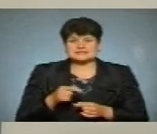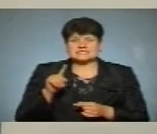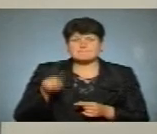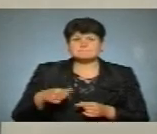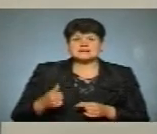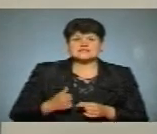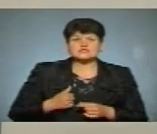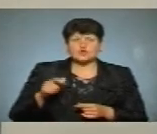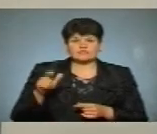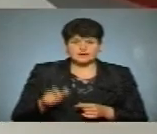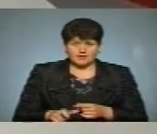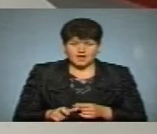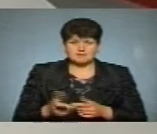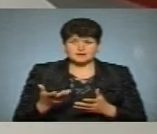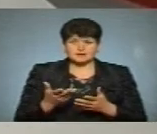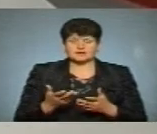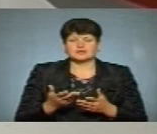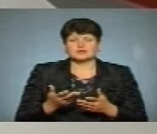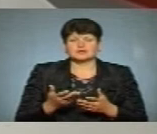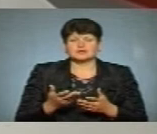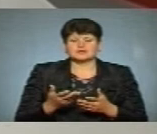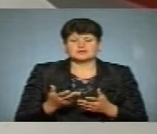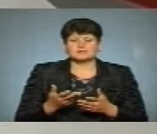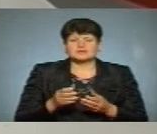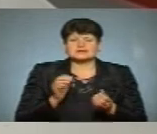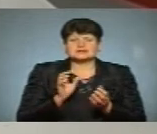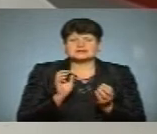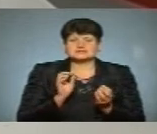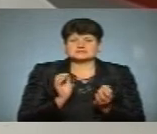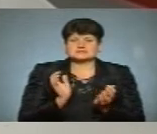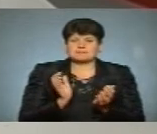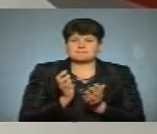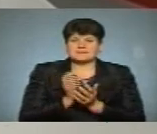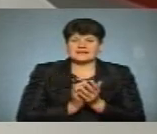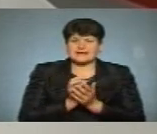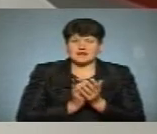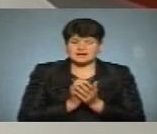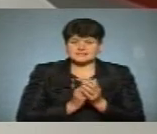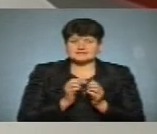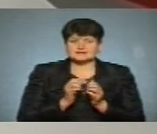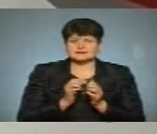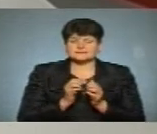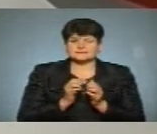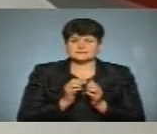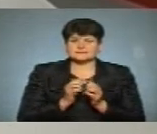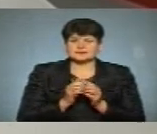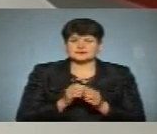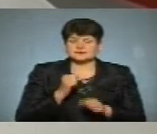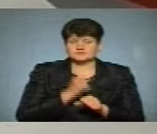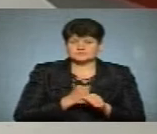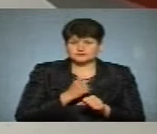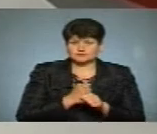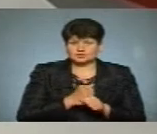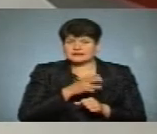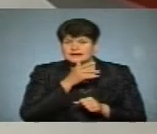які призиваються на строкову військову службу, зберігається середньомісячний заробіток на термін проходження